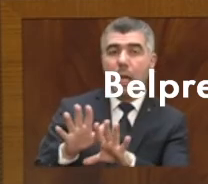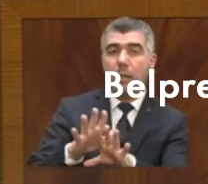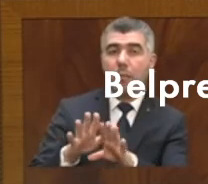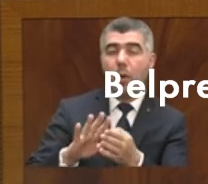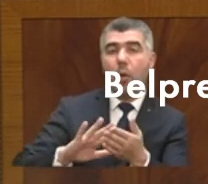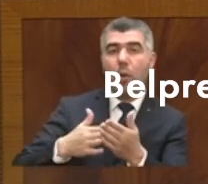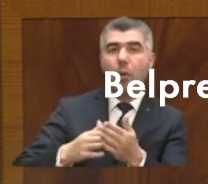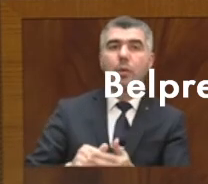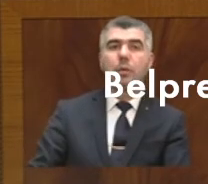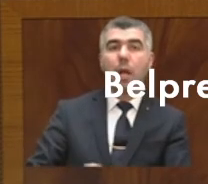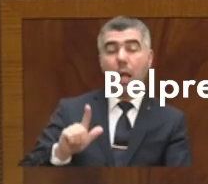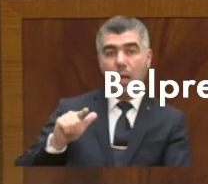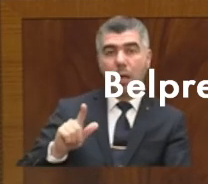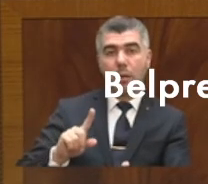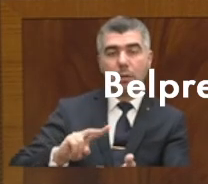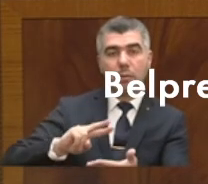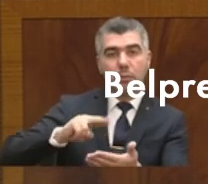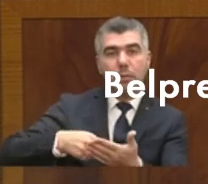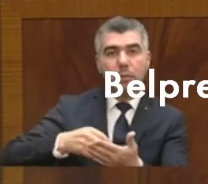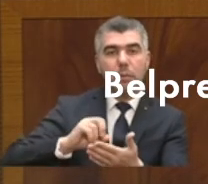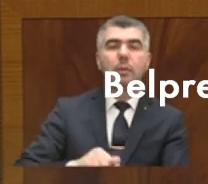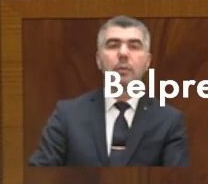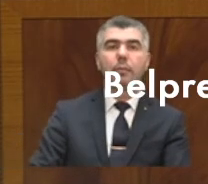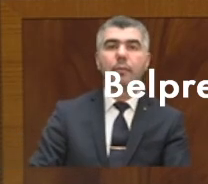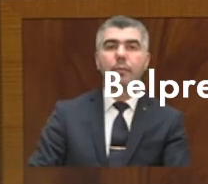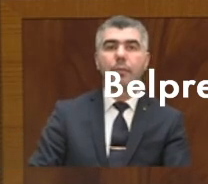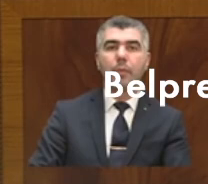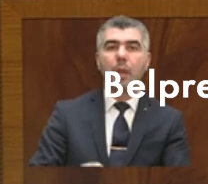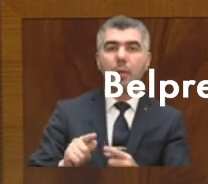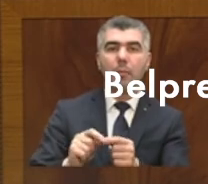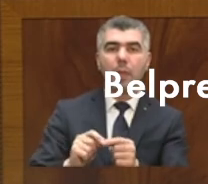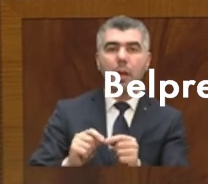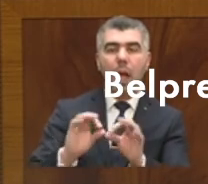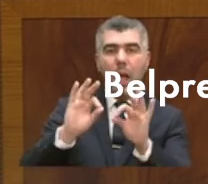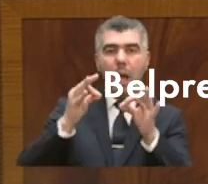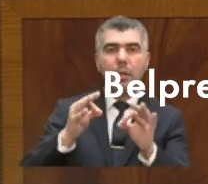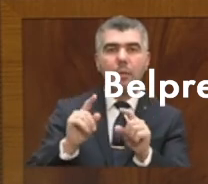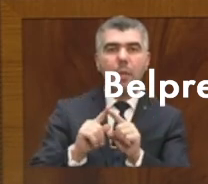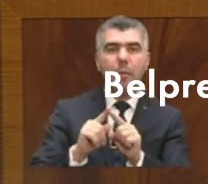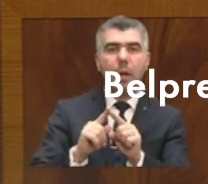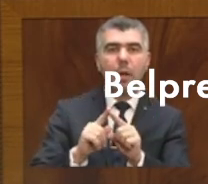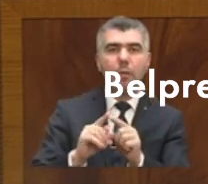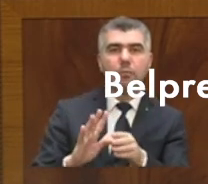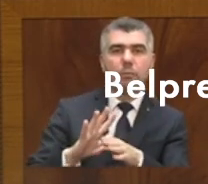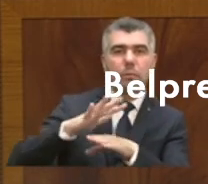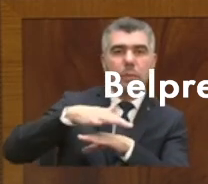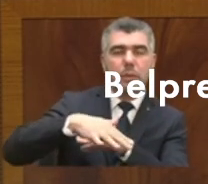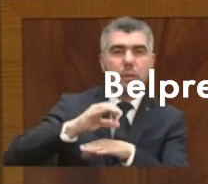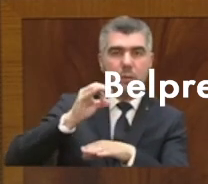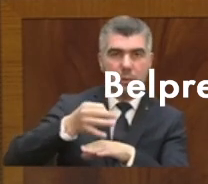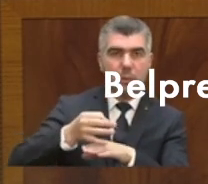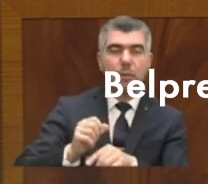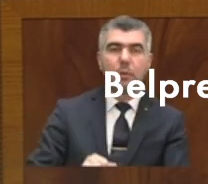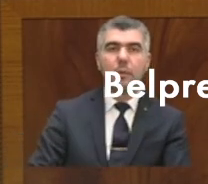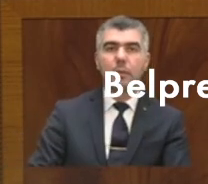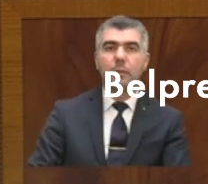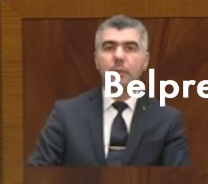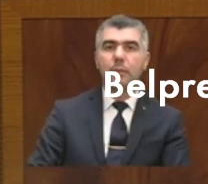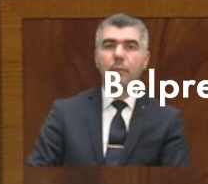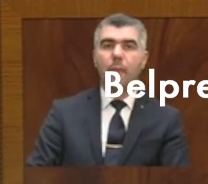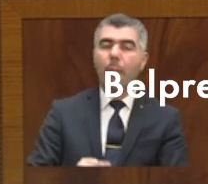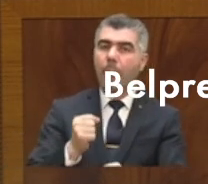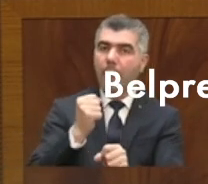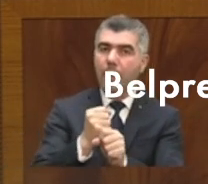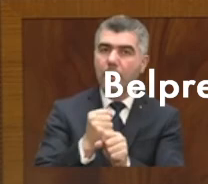الاخرى. كاين تفعيل، انتم عارفين بان العديد من السدود اللي حنا تم التفعيل ديالها والعمل